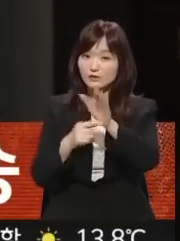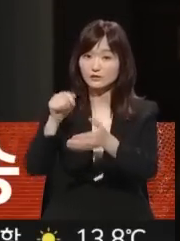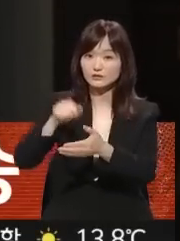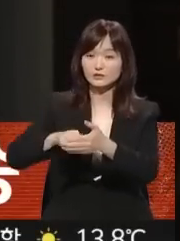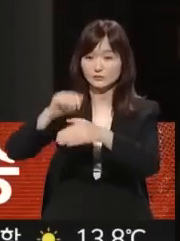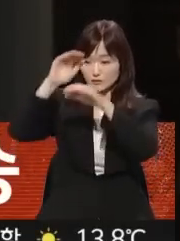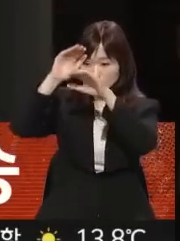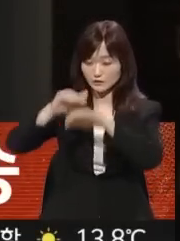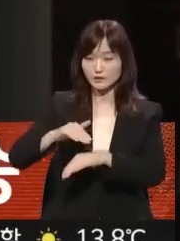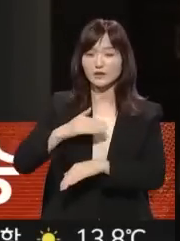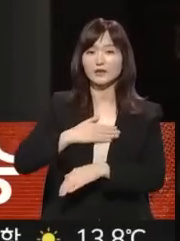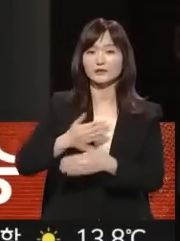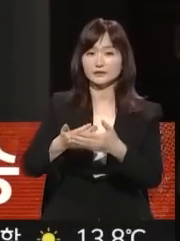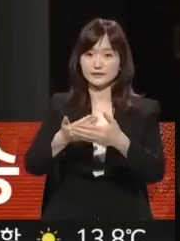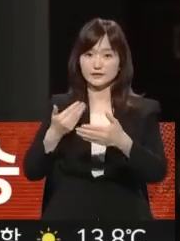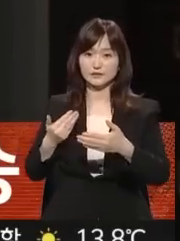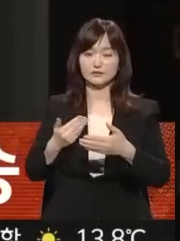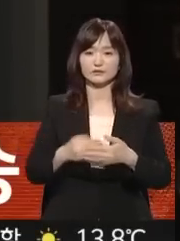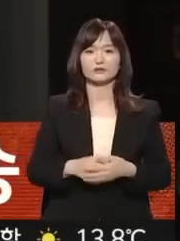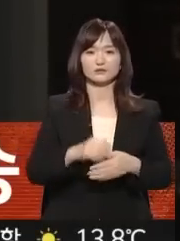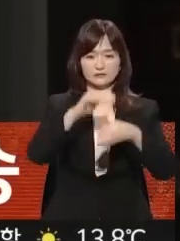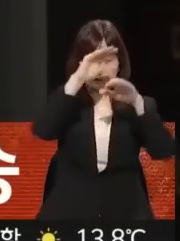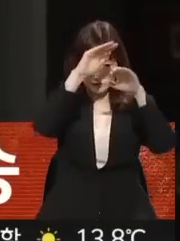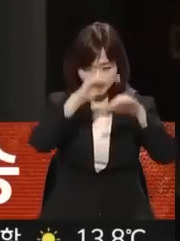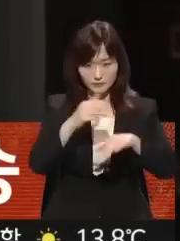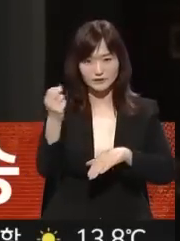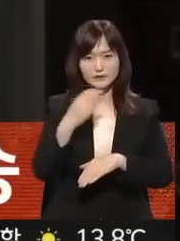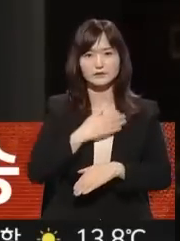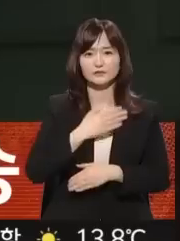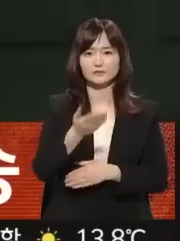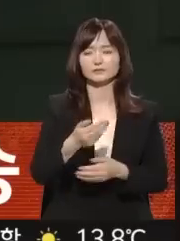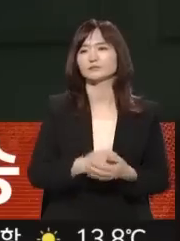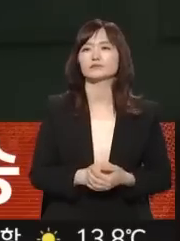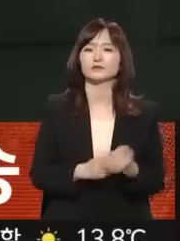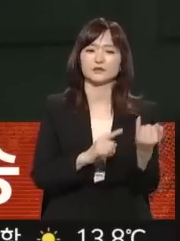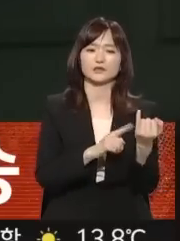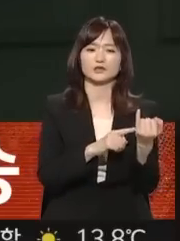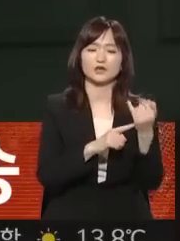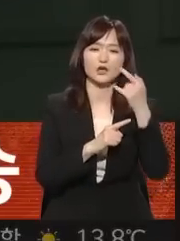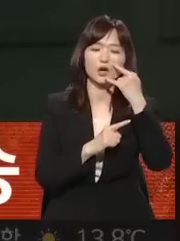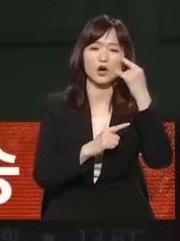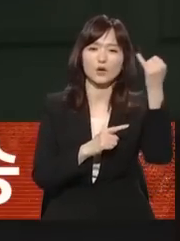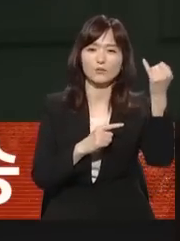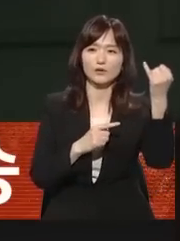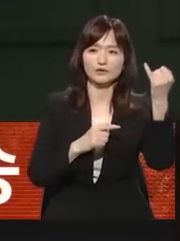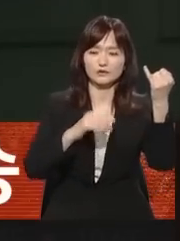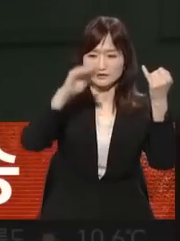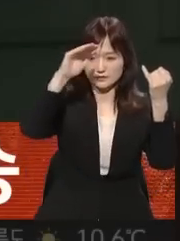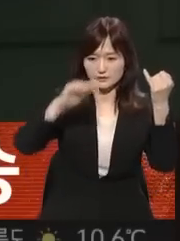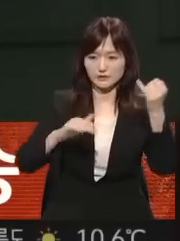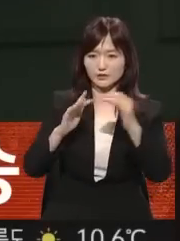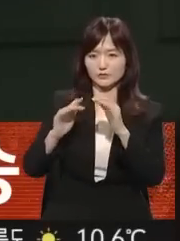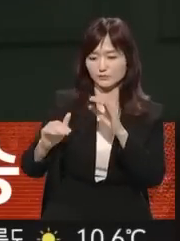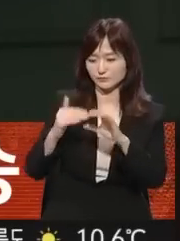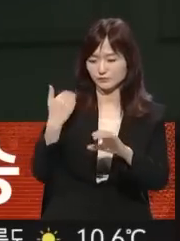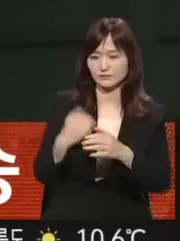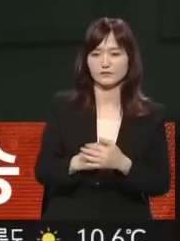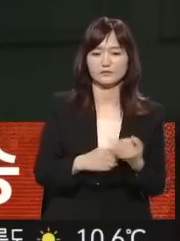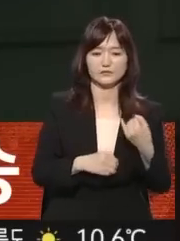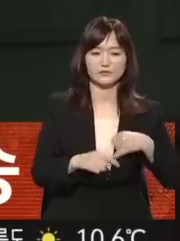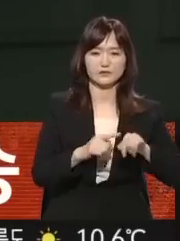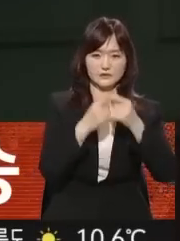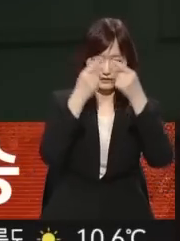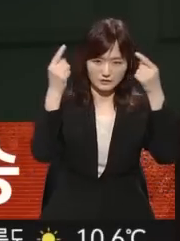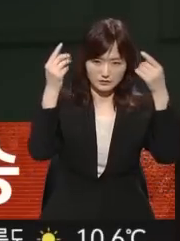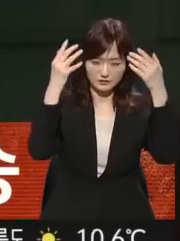내용을 짓기 전에 먼저 그 사연부터 다시 한번 리마인드 해보죠 여성의 어머니가 저희에게 제보를 주셨었는데요 일단이 딸은 대학을 졸업한